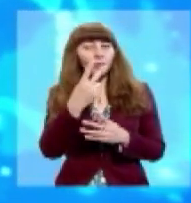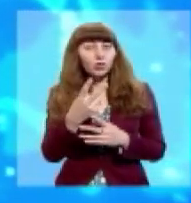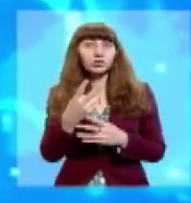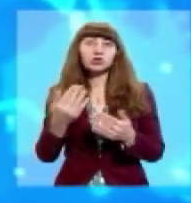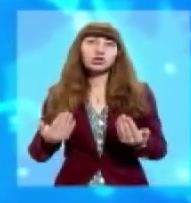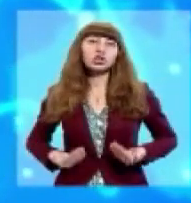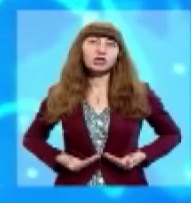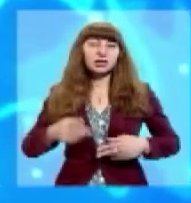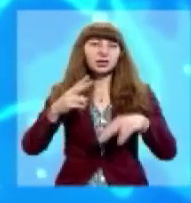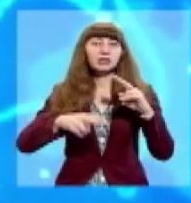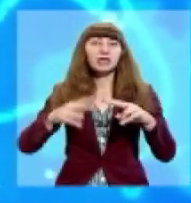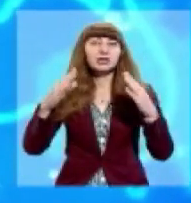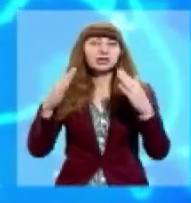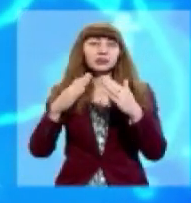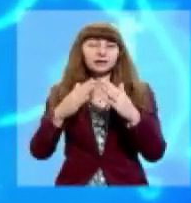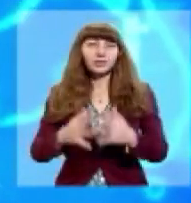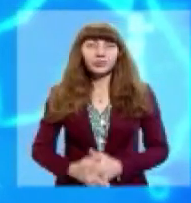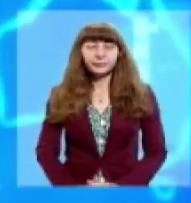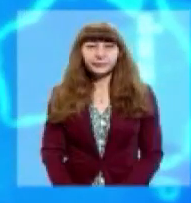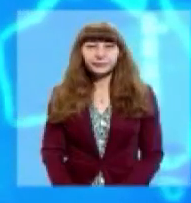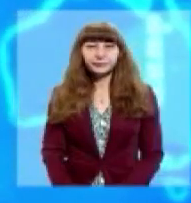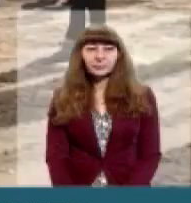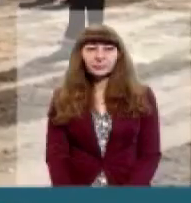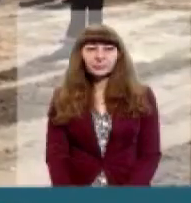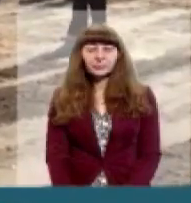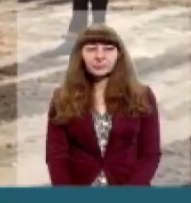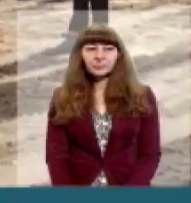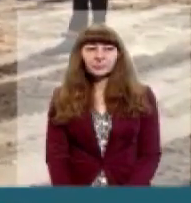аудандарында болып, тұрғын үй кешендерін аралап көрді.